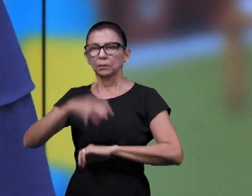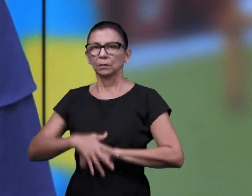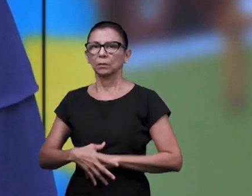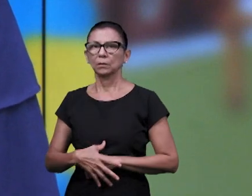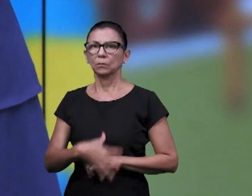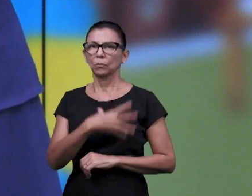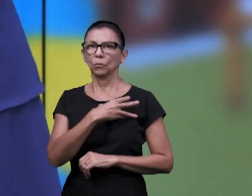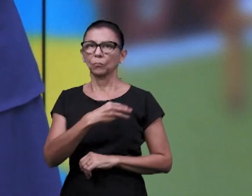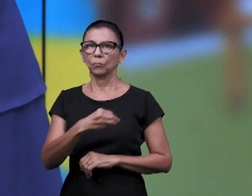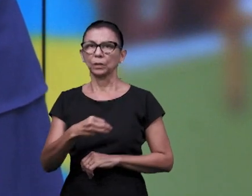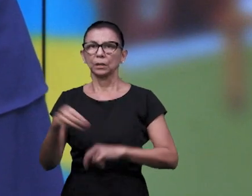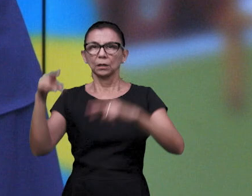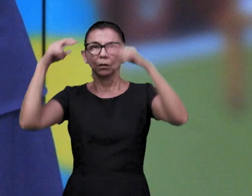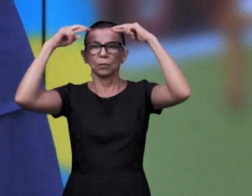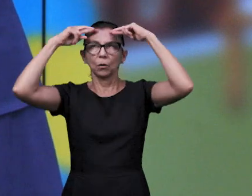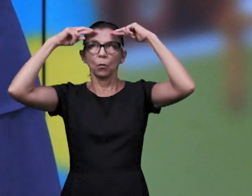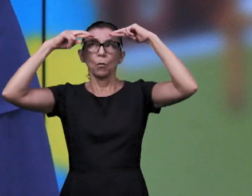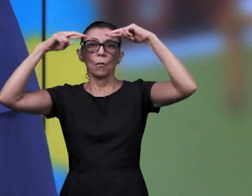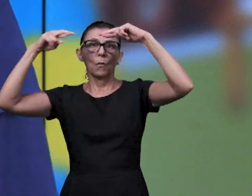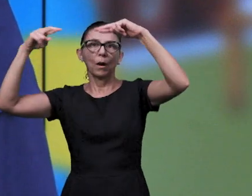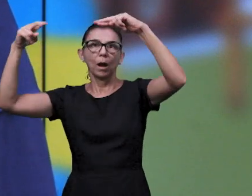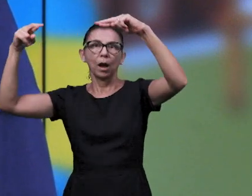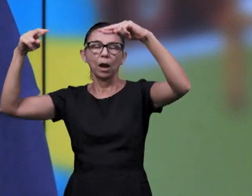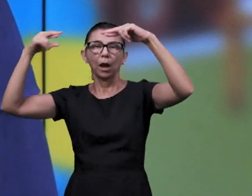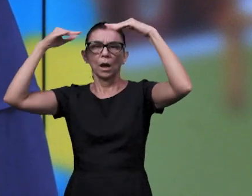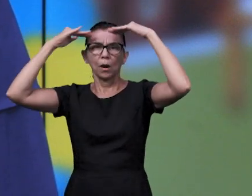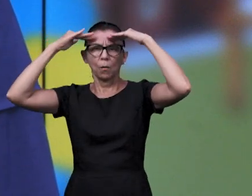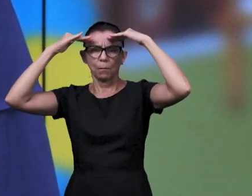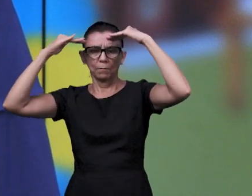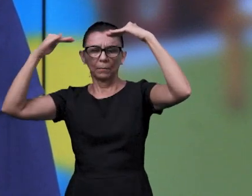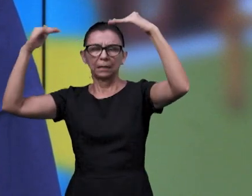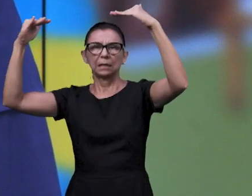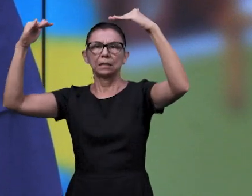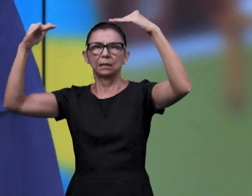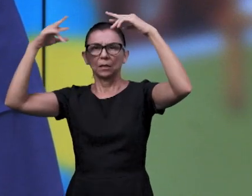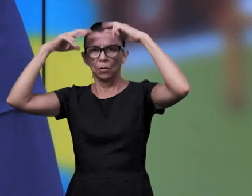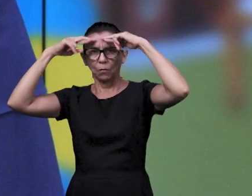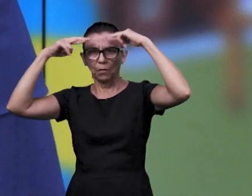parents. Honorer, c'est plus qu'obéir, c'est aimer,